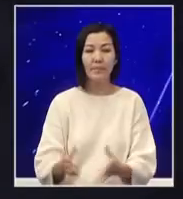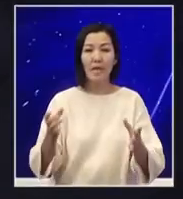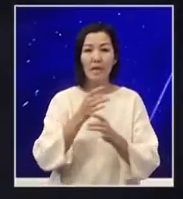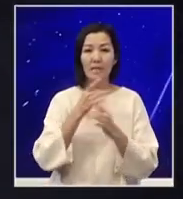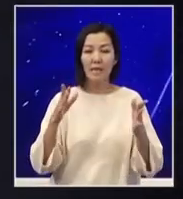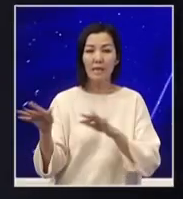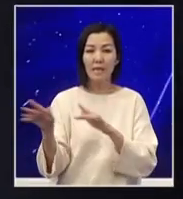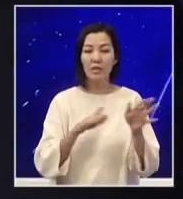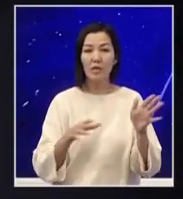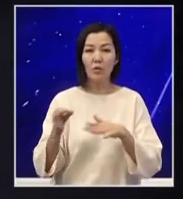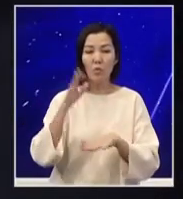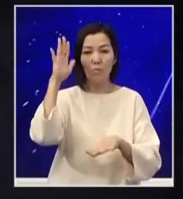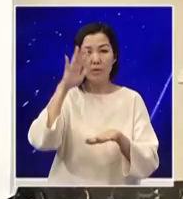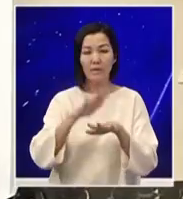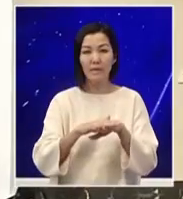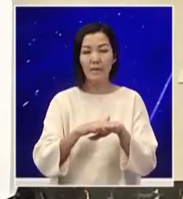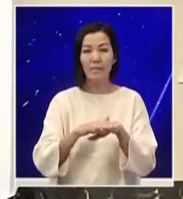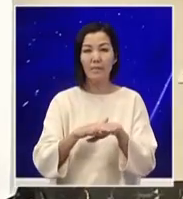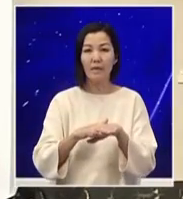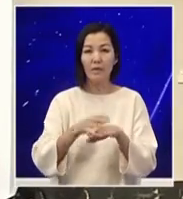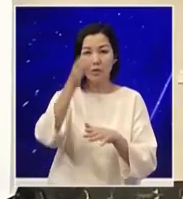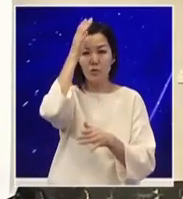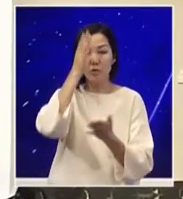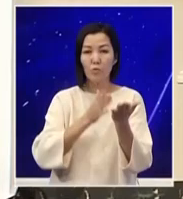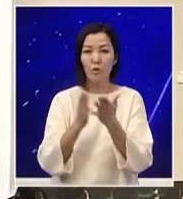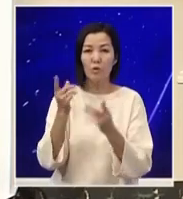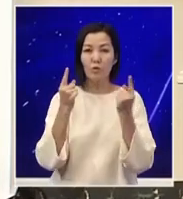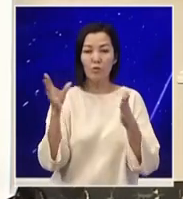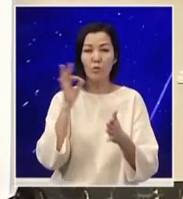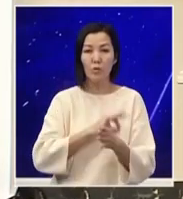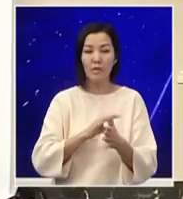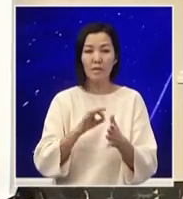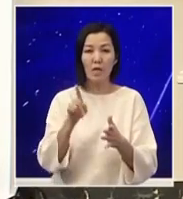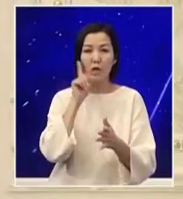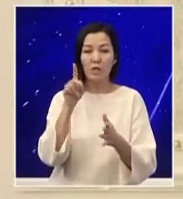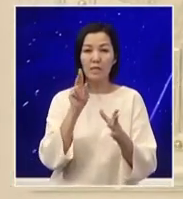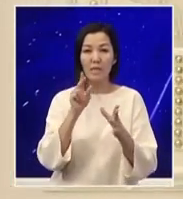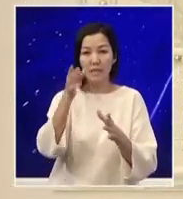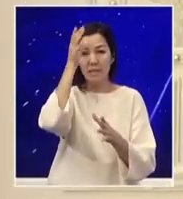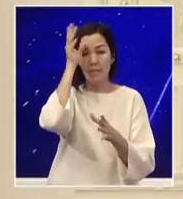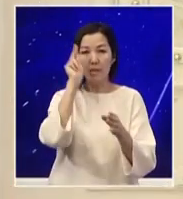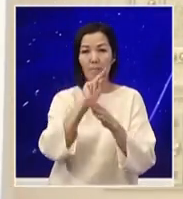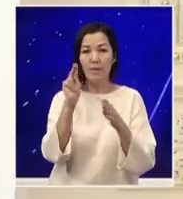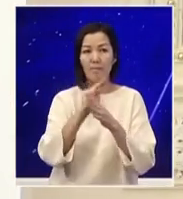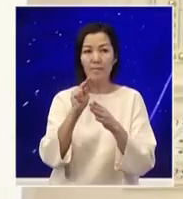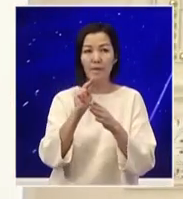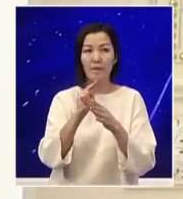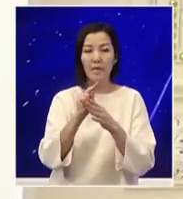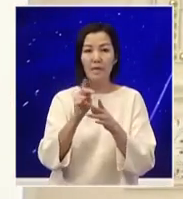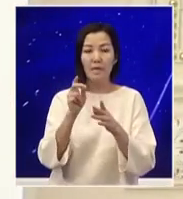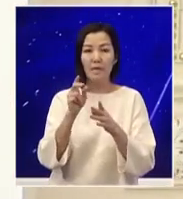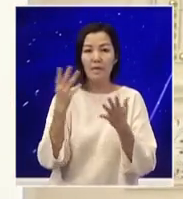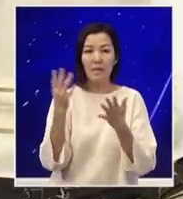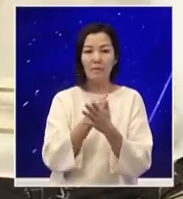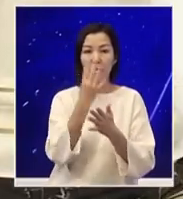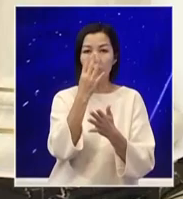Салтанатты шарада облыстағы білім саласының дамуына қосқан зор үлесі және жас ұрпақты сапалы білім, саналы тәрбие берудегі табыстар үшін